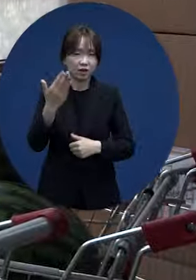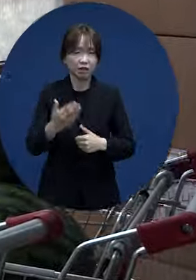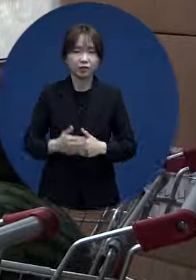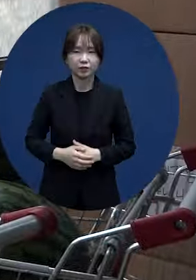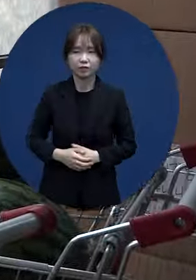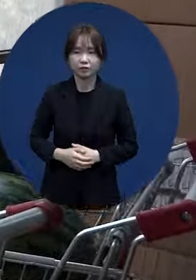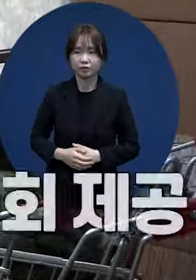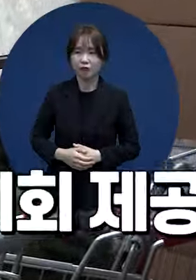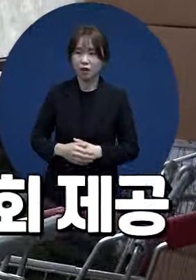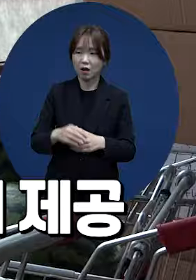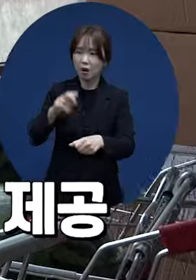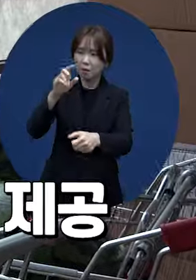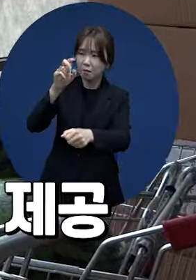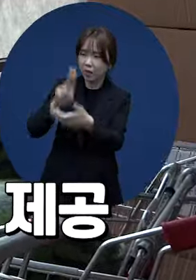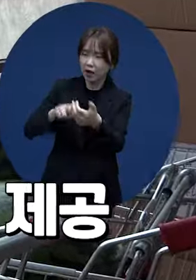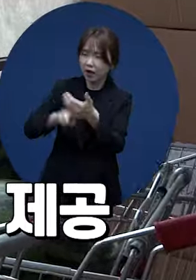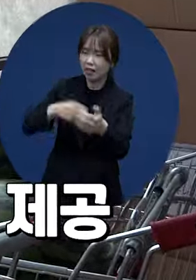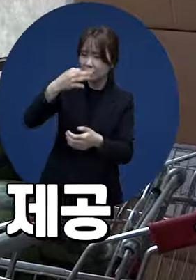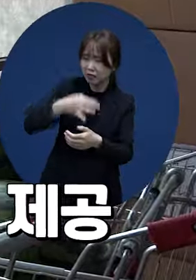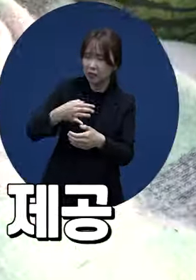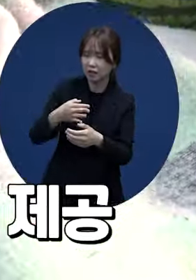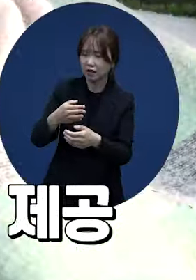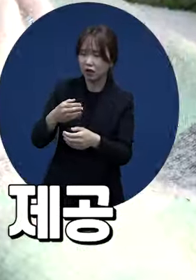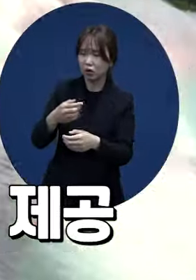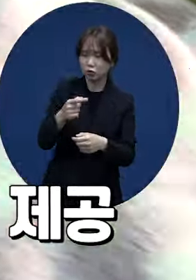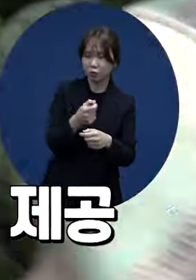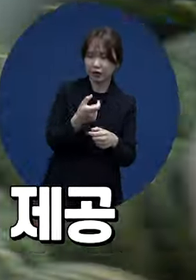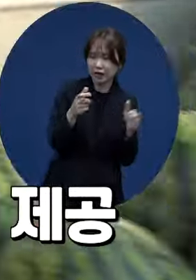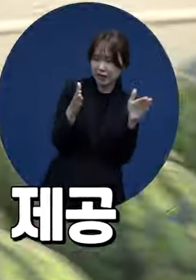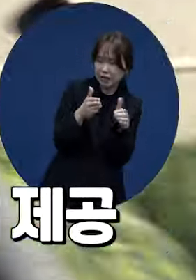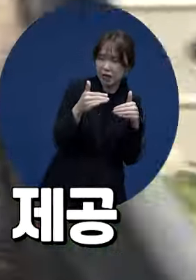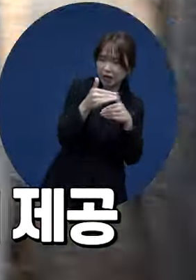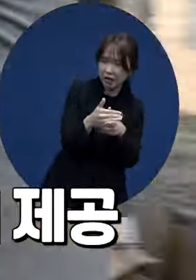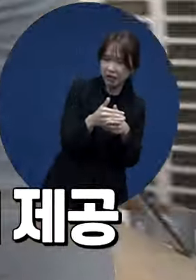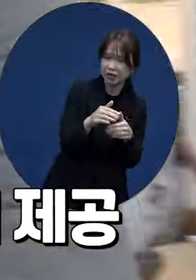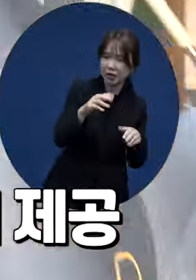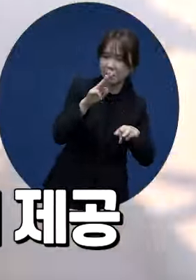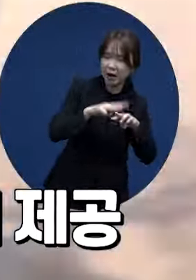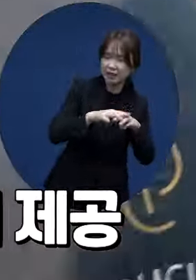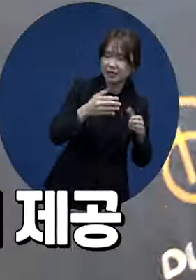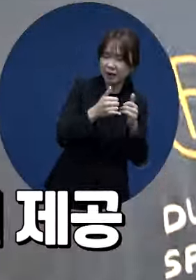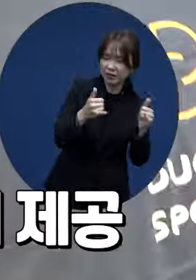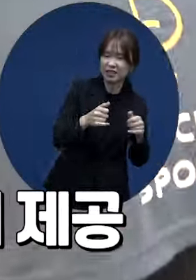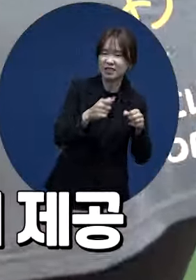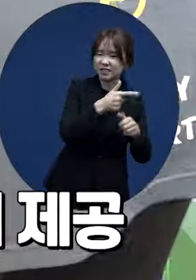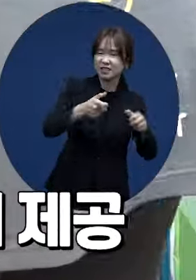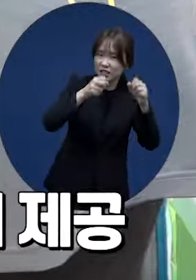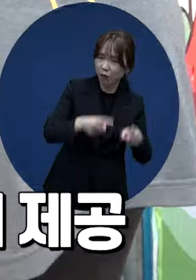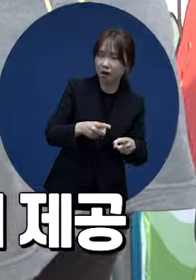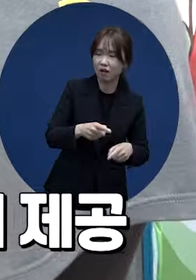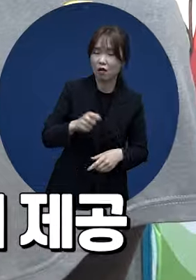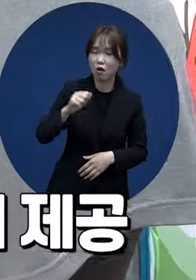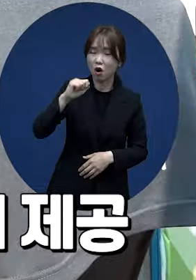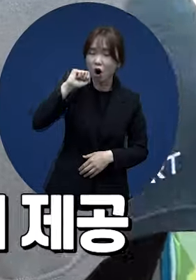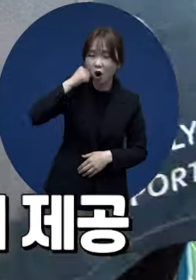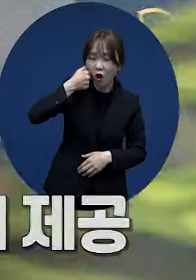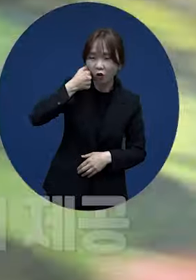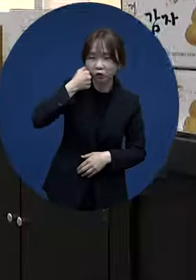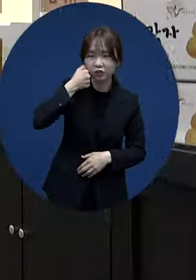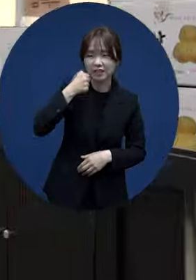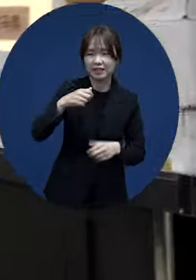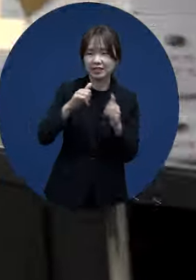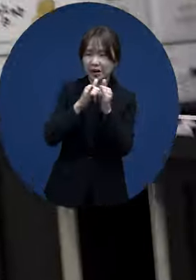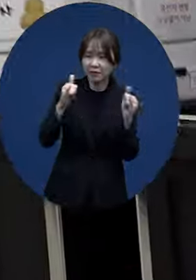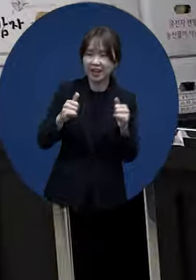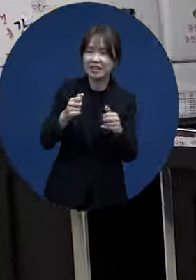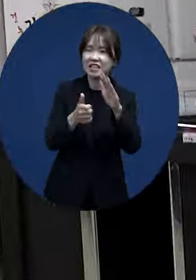대규모로 농사를 짓는 농가분들에 비해 판매가 힘든 중소농민들에겐 정말 큰 기회일 수 있겠는데요. 어려운